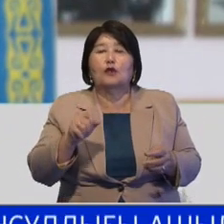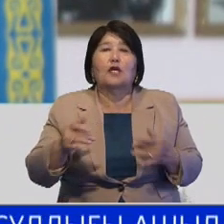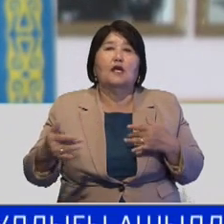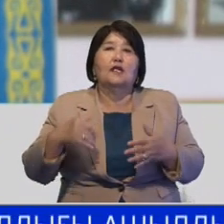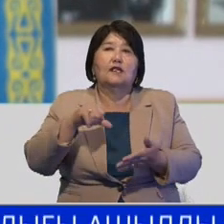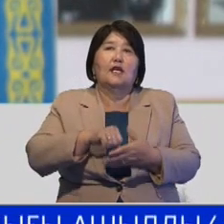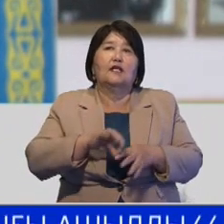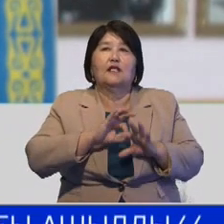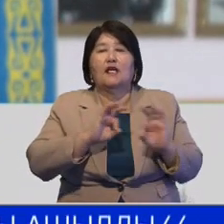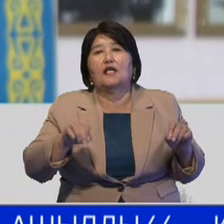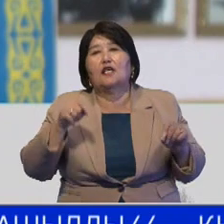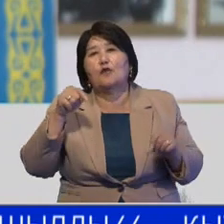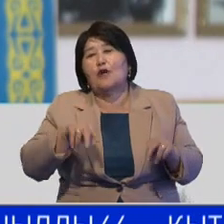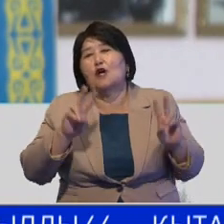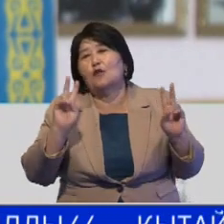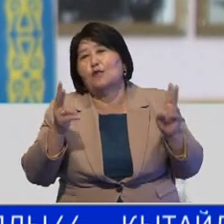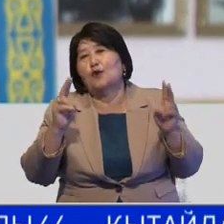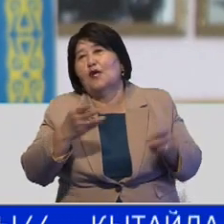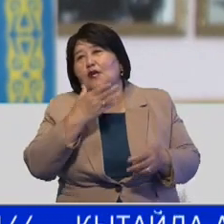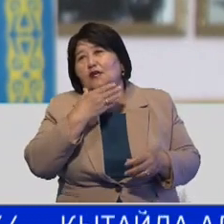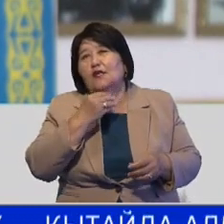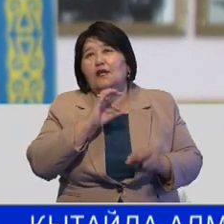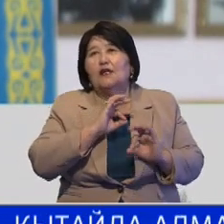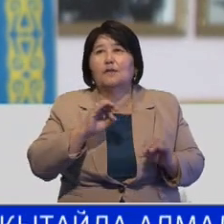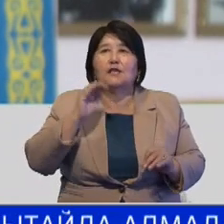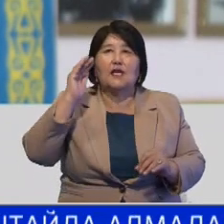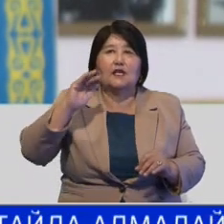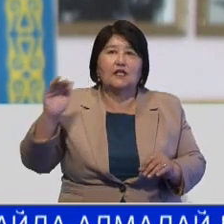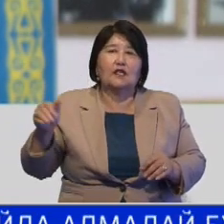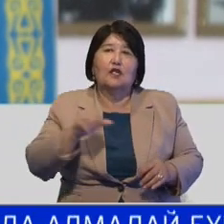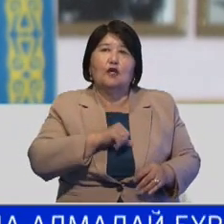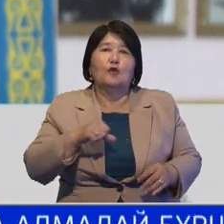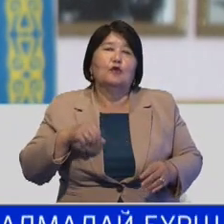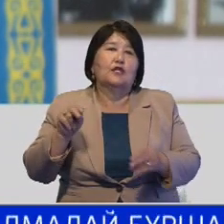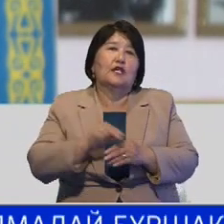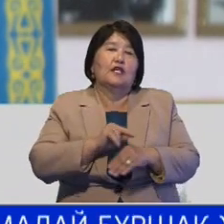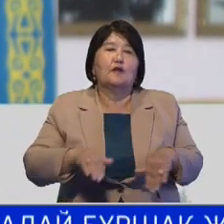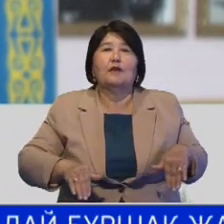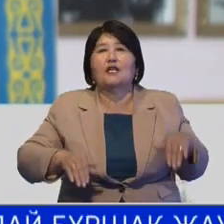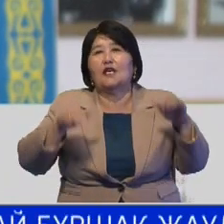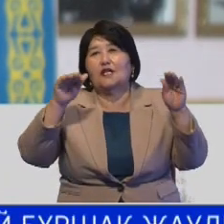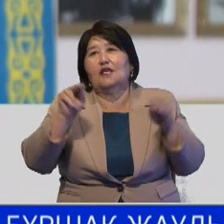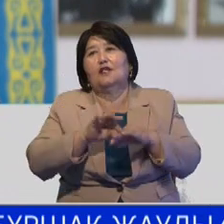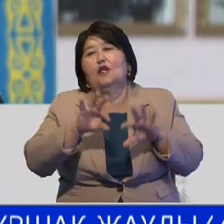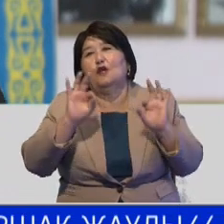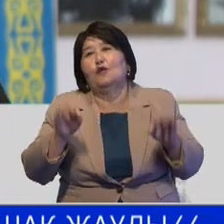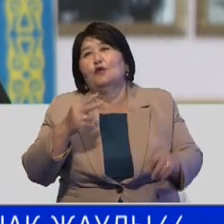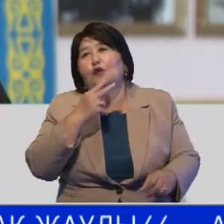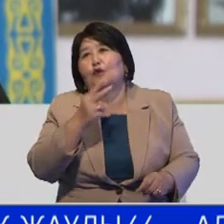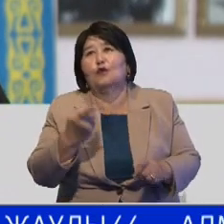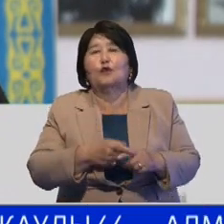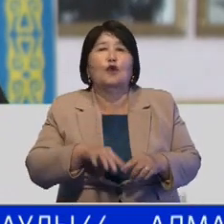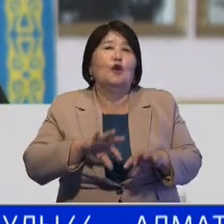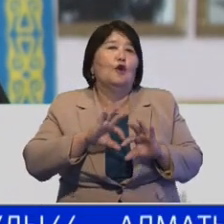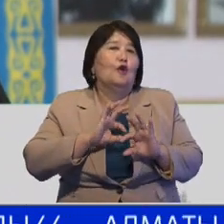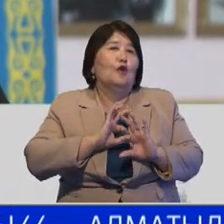Сахнада керемет мың бұралған тамаша шәкірттері бар екен. Өзі тәрбиелеген шәкірттерінің өнерін көрген деген ол